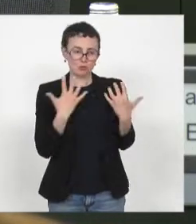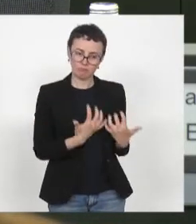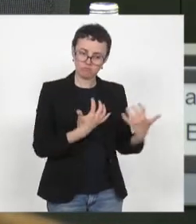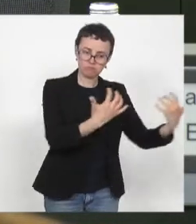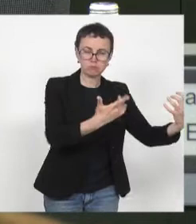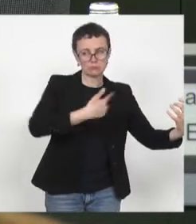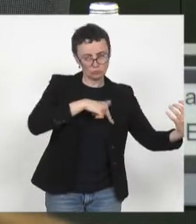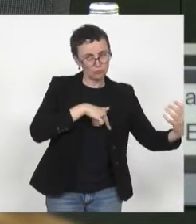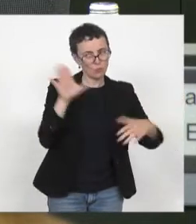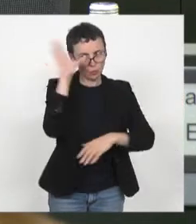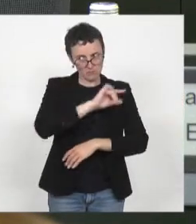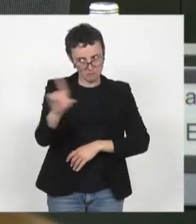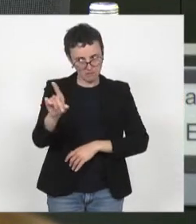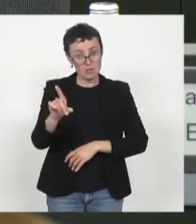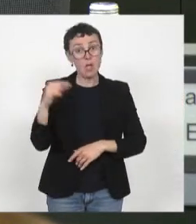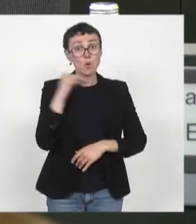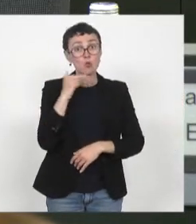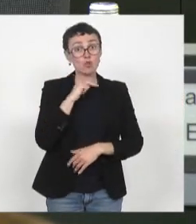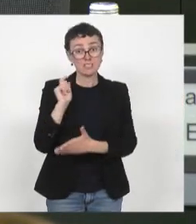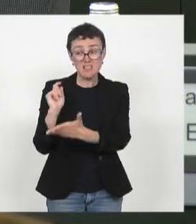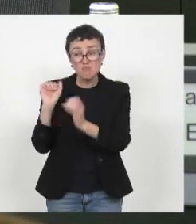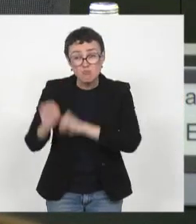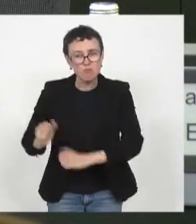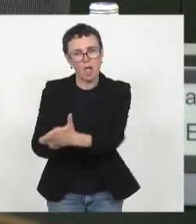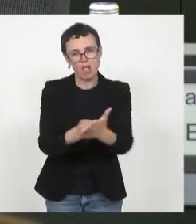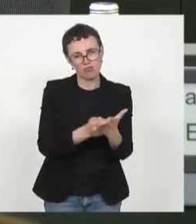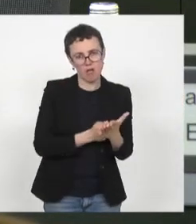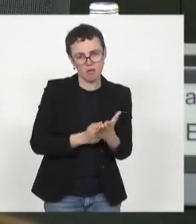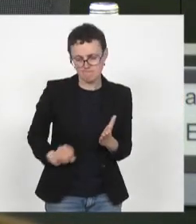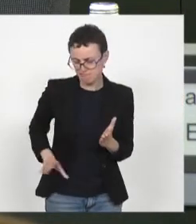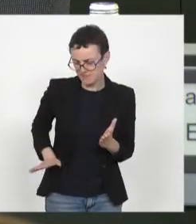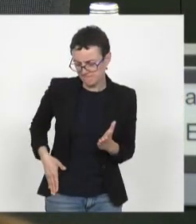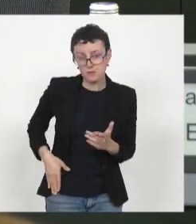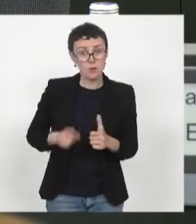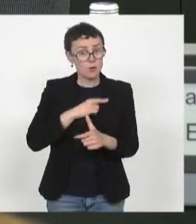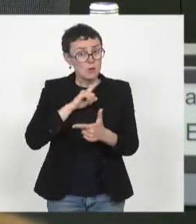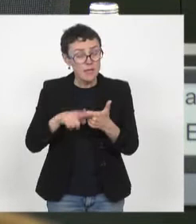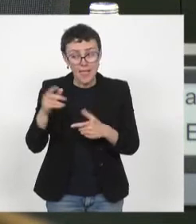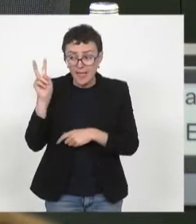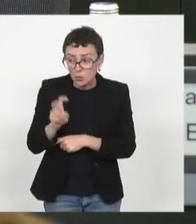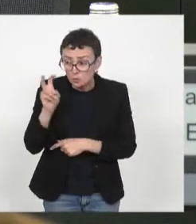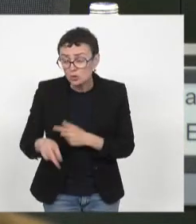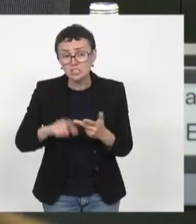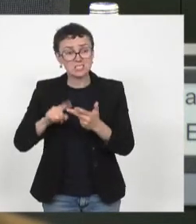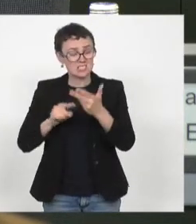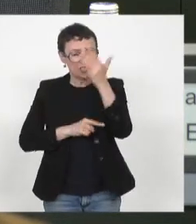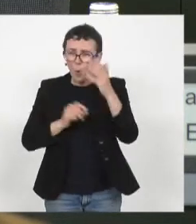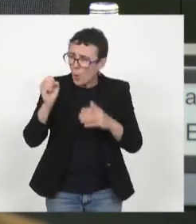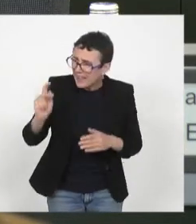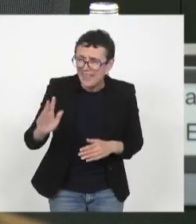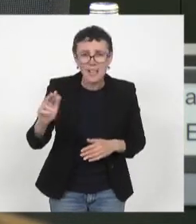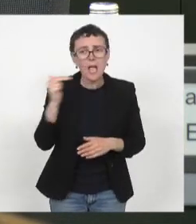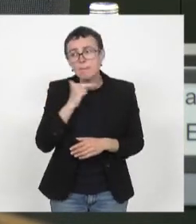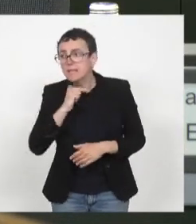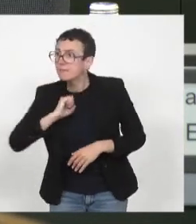seulement celle du pouvoir d'achat, mais elle est aussi écologique et démocratique. Des considérations de rapidité ou d'organisation administrative ne